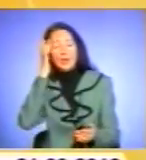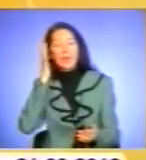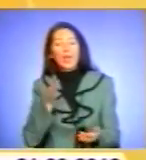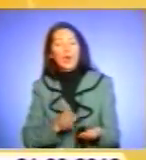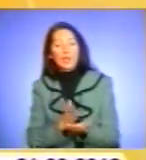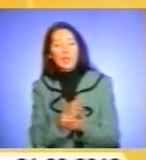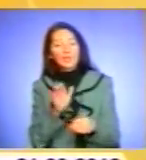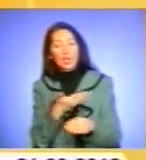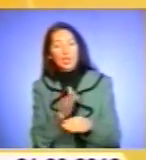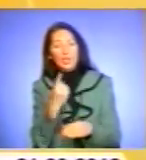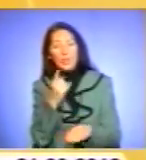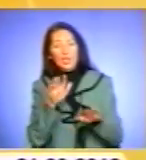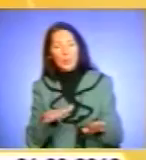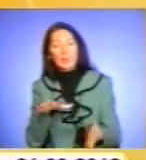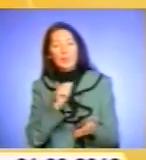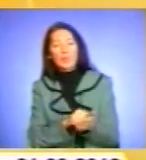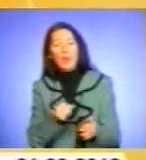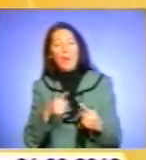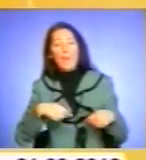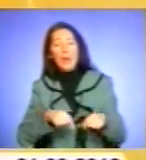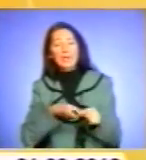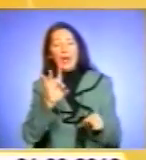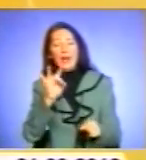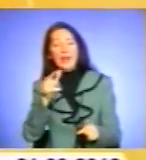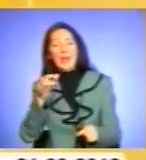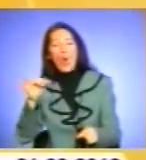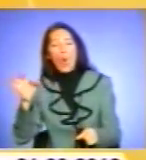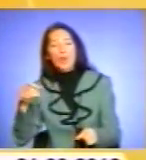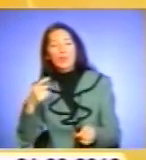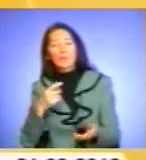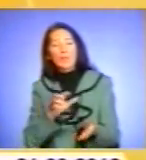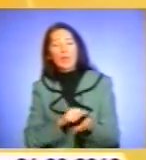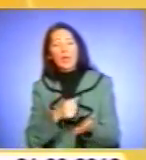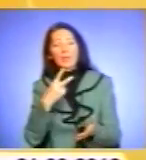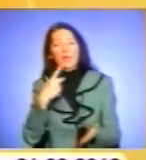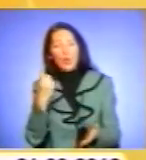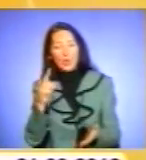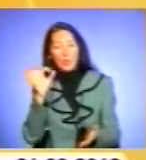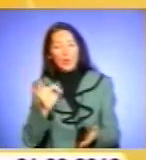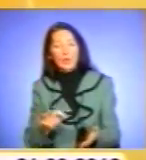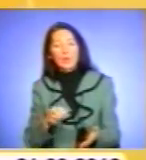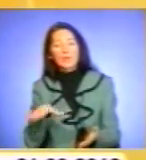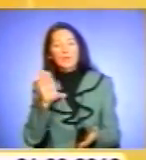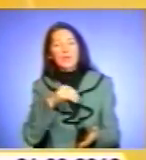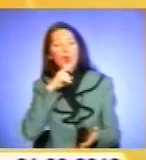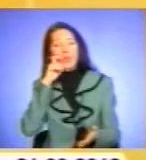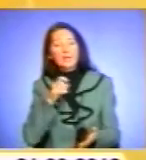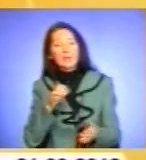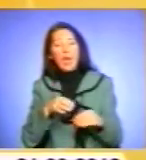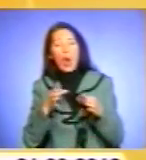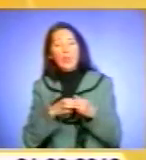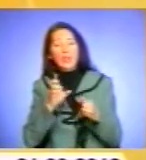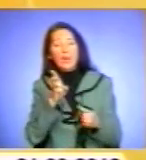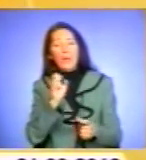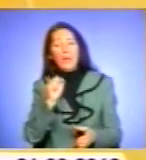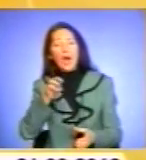наступним чином. Перше місце займає партія регіонів та отримує 21,2% підтримки виборців. Всеукраїнське громадське об'єднання «Батьківщина» наразі посідає